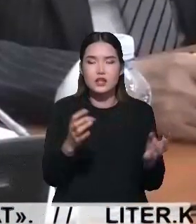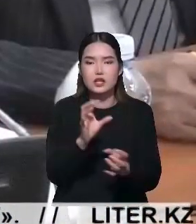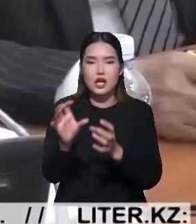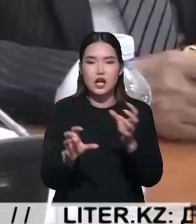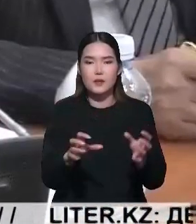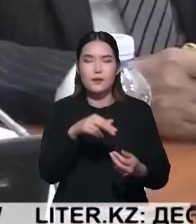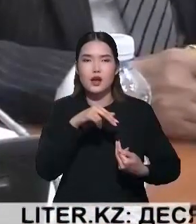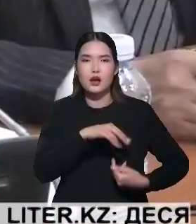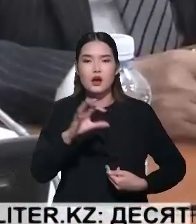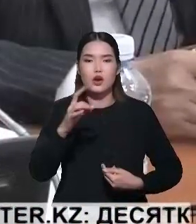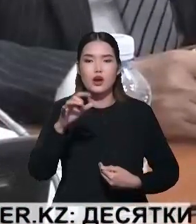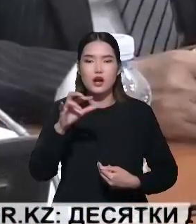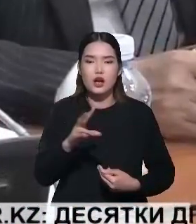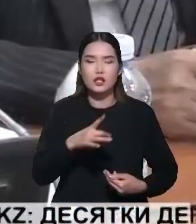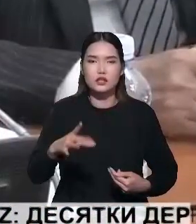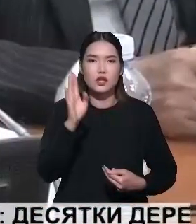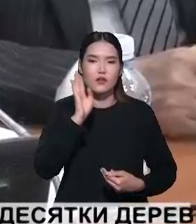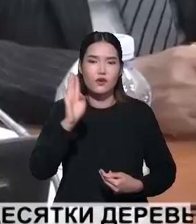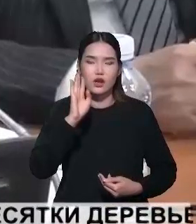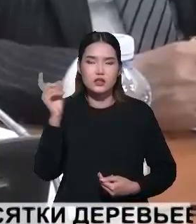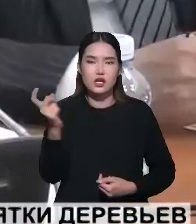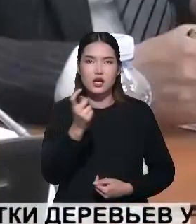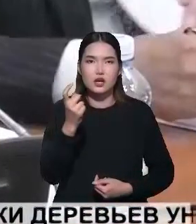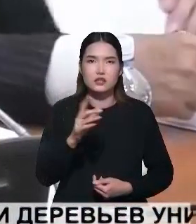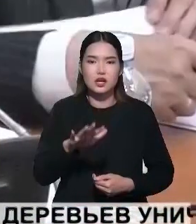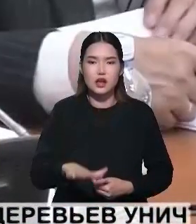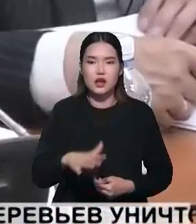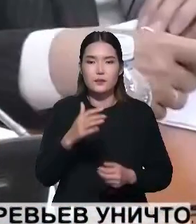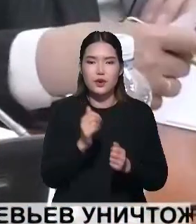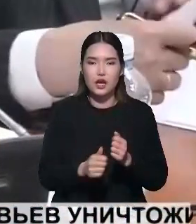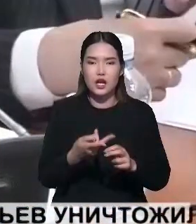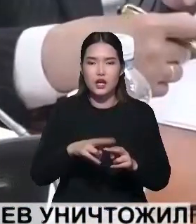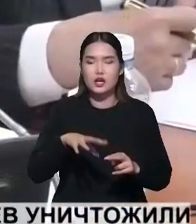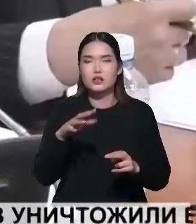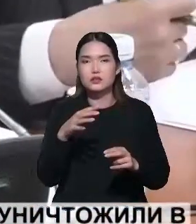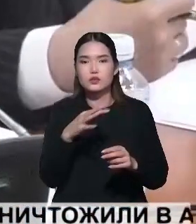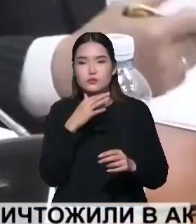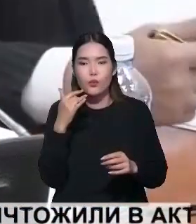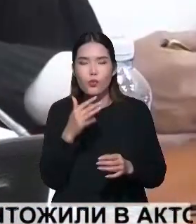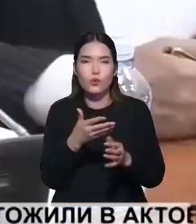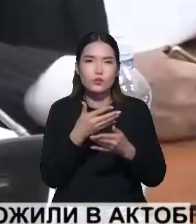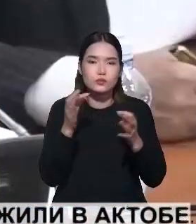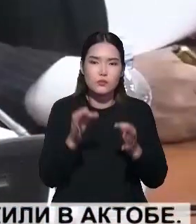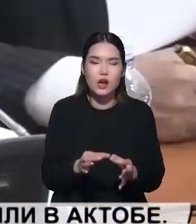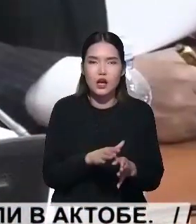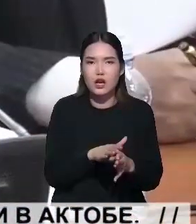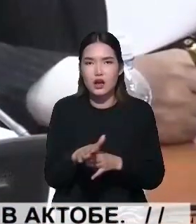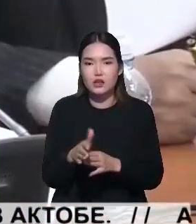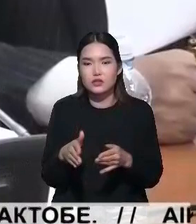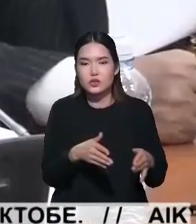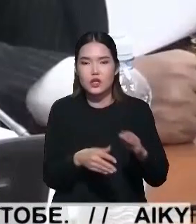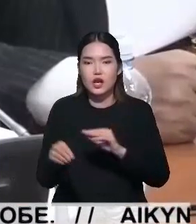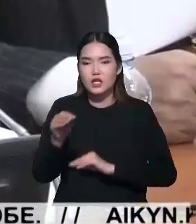охрану в резервном фонде рыбохозяйственных водоемов. Значит, госохрана осуществляется местными исполнительными органами путем создания